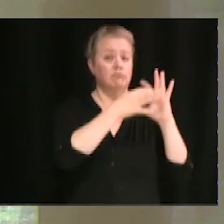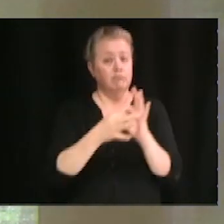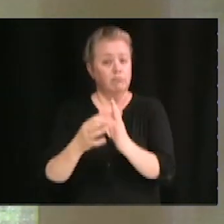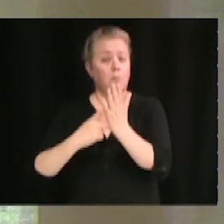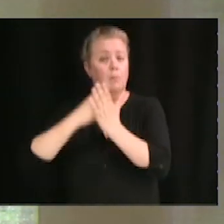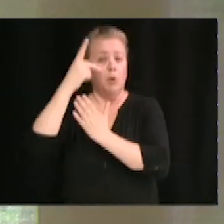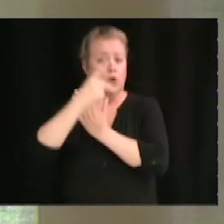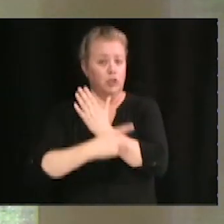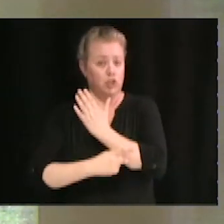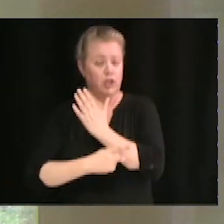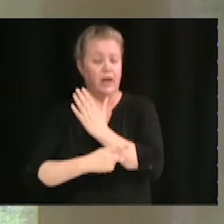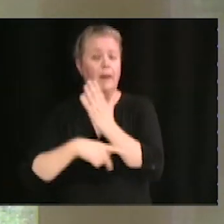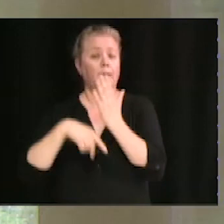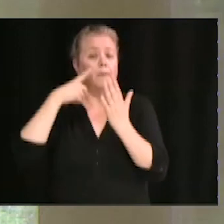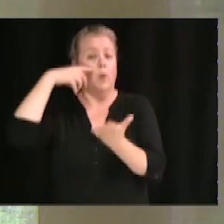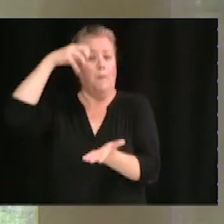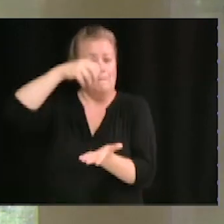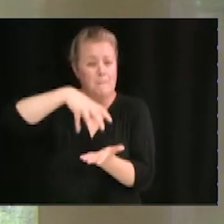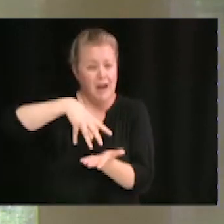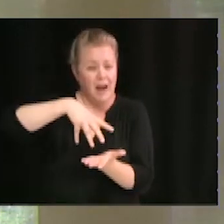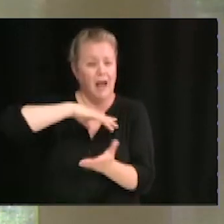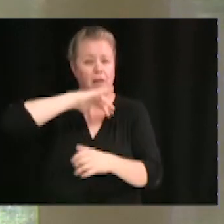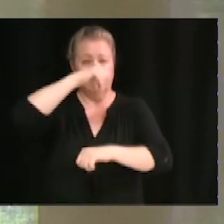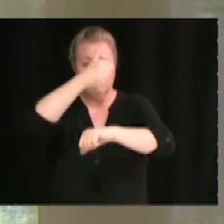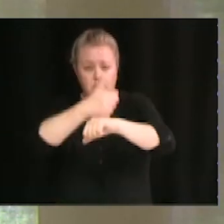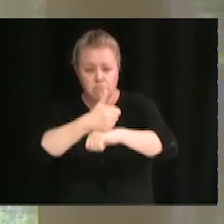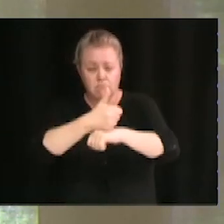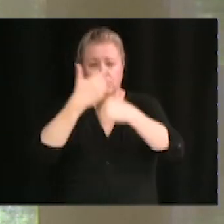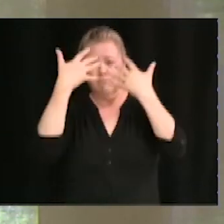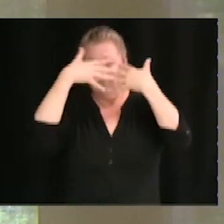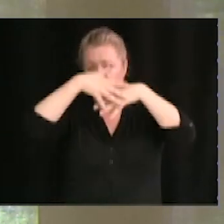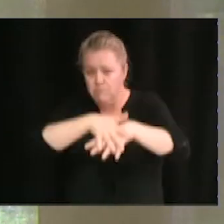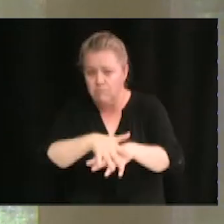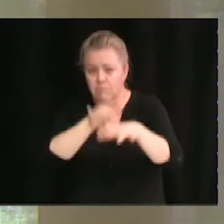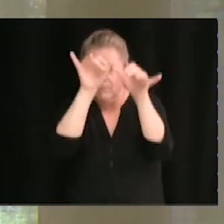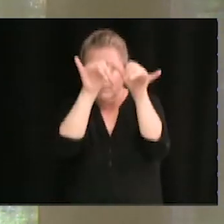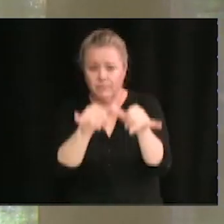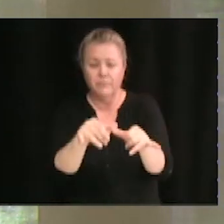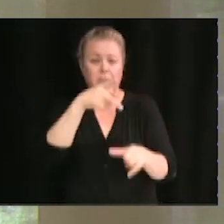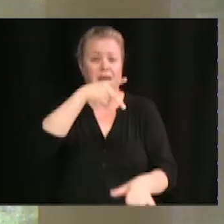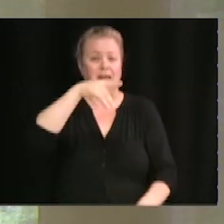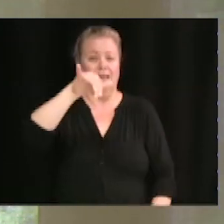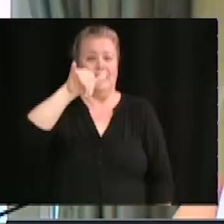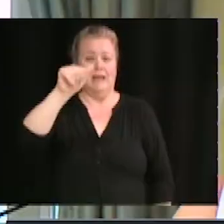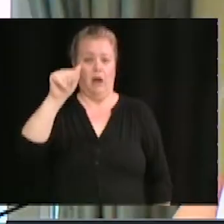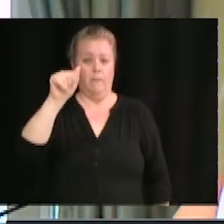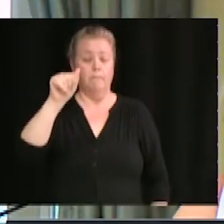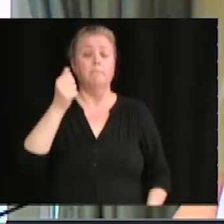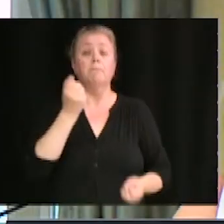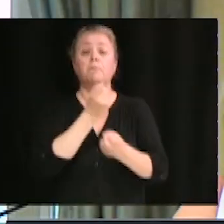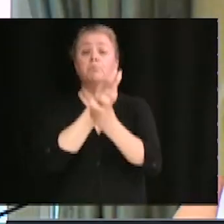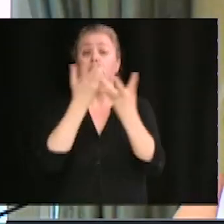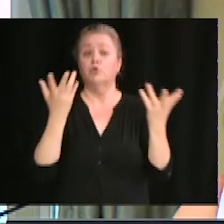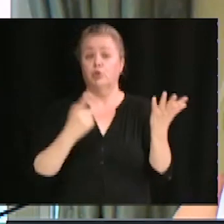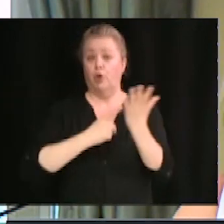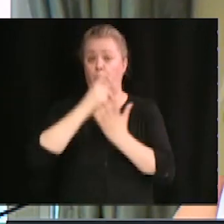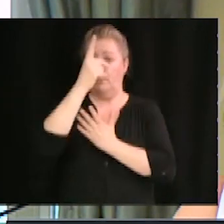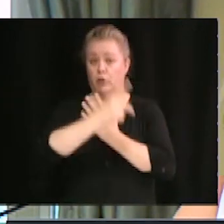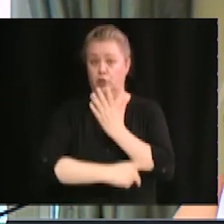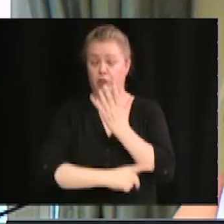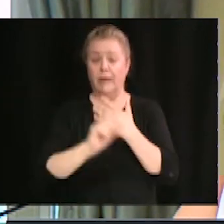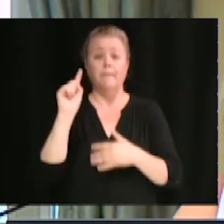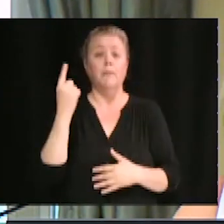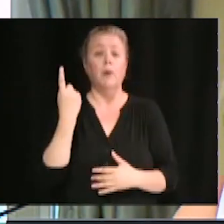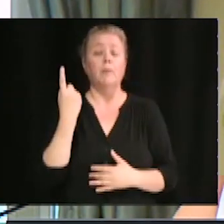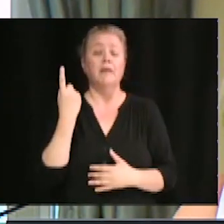'implantation et d'intégration architecturale PIIA. Oui, plusieurs projets. Alors, projet de la compagnie